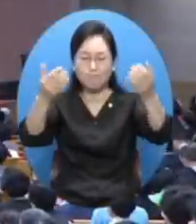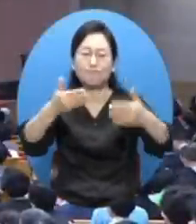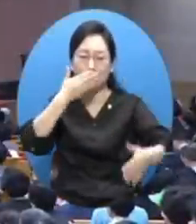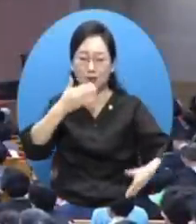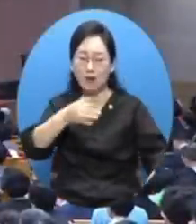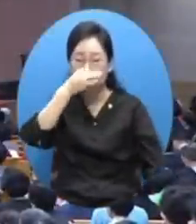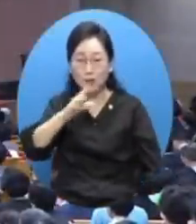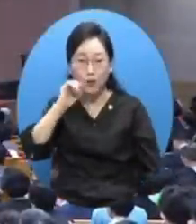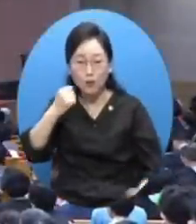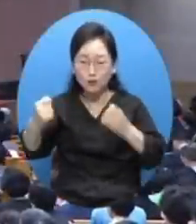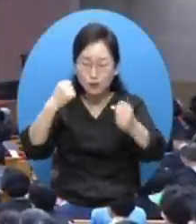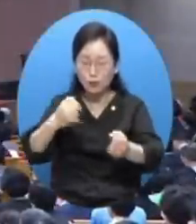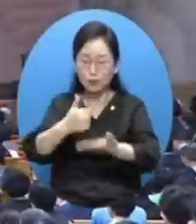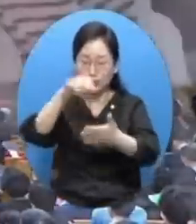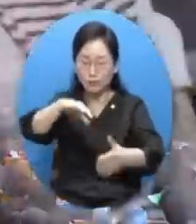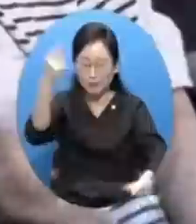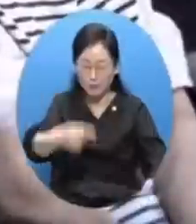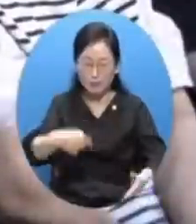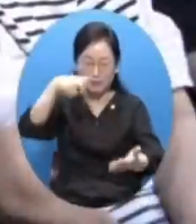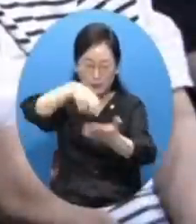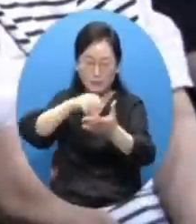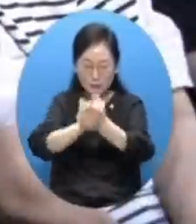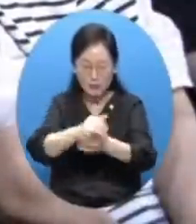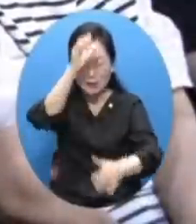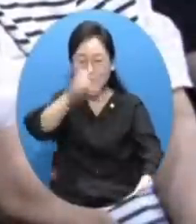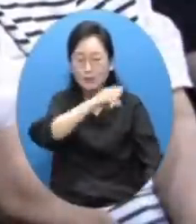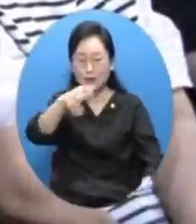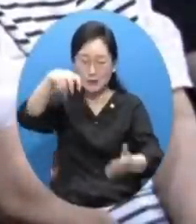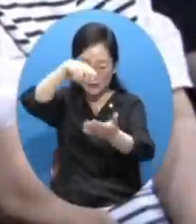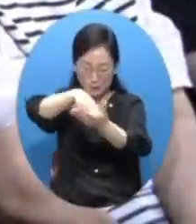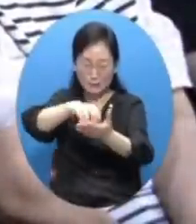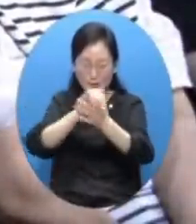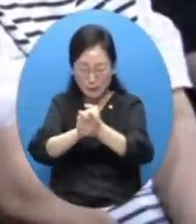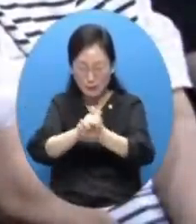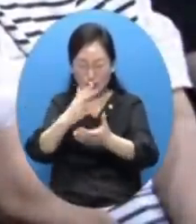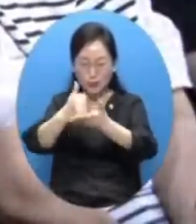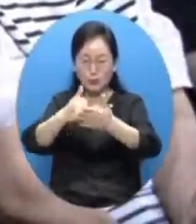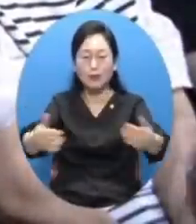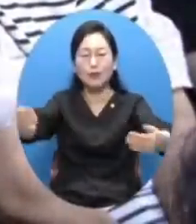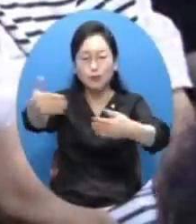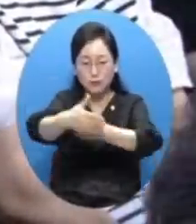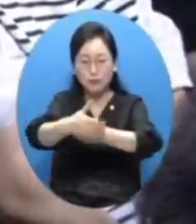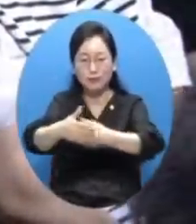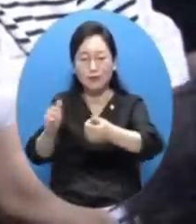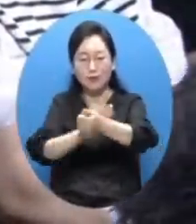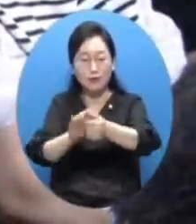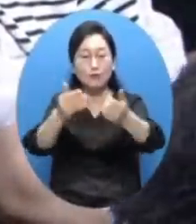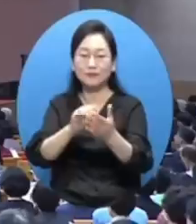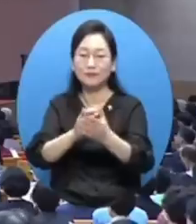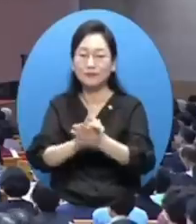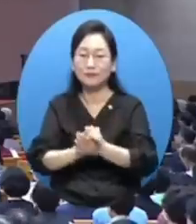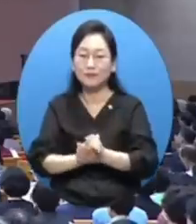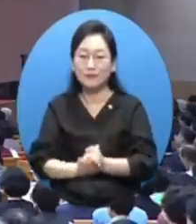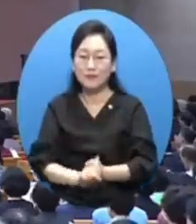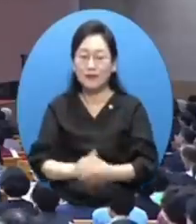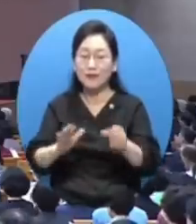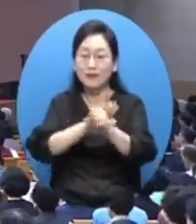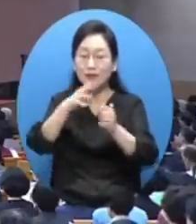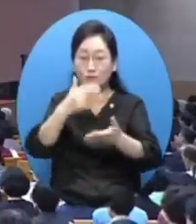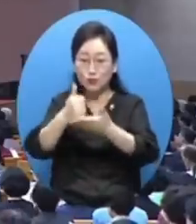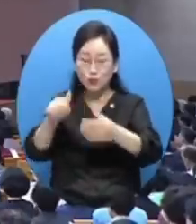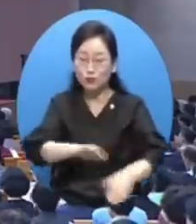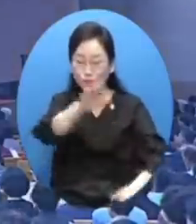어려도 주 앞에 나 엎드리기만 하면 주의 십자가 믿는 엎드리기만 하면 주님 우리를 품어주시고 어루만져 주시고 사랑의 주님이